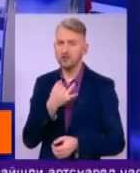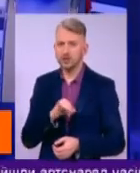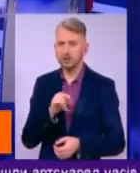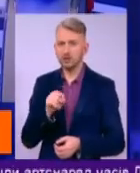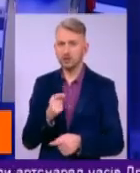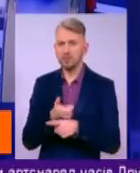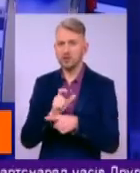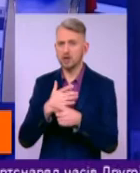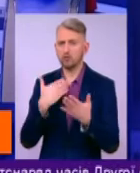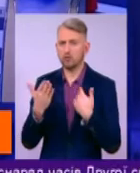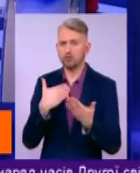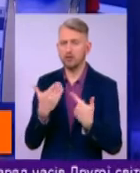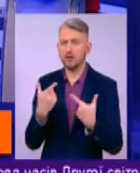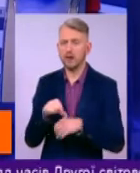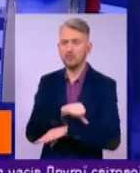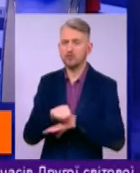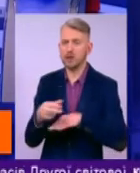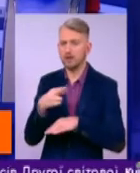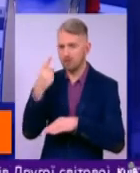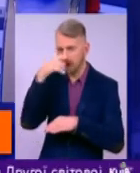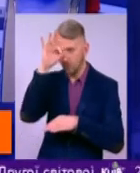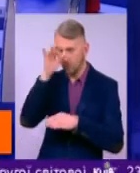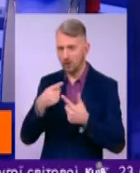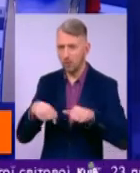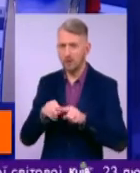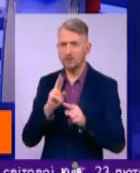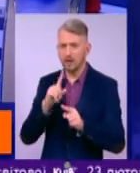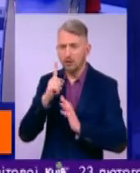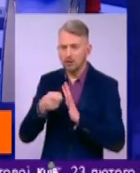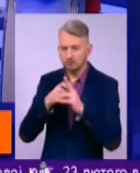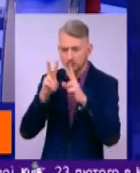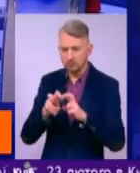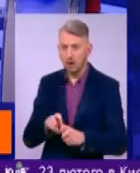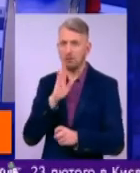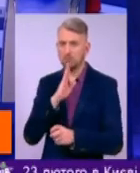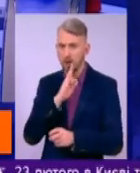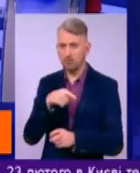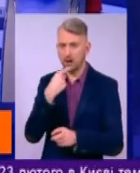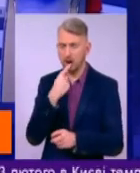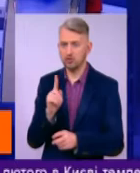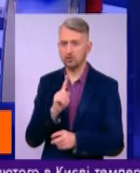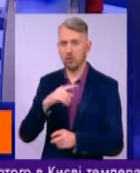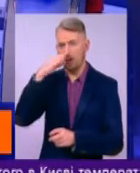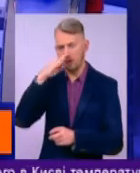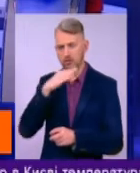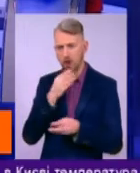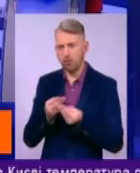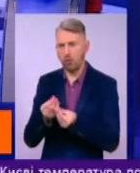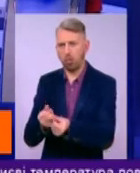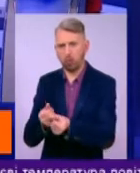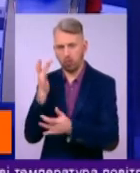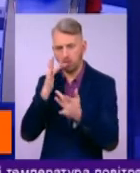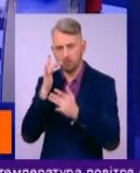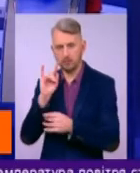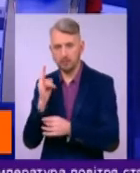більше стосується, де межа для правоохоронних органів, як ідентифікувати, коли мама каже, що тато розбещує дитину, а він